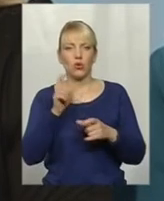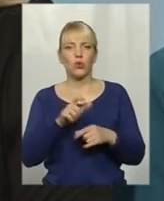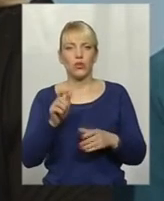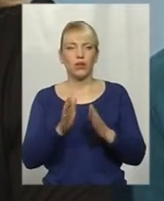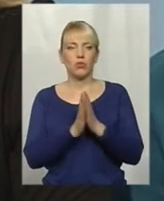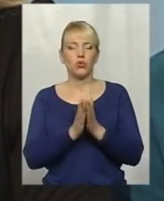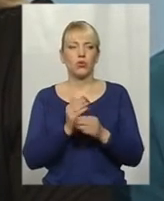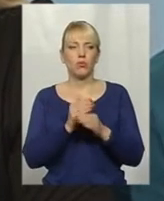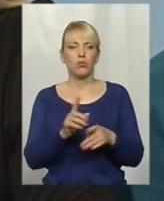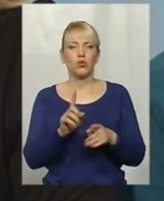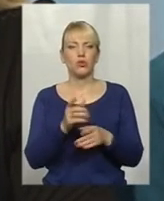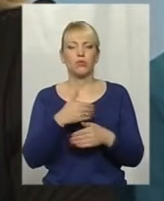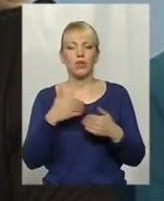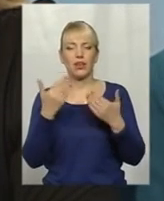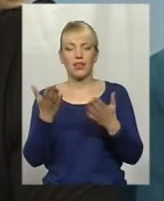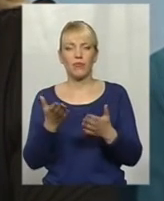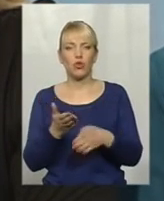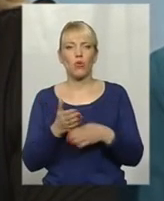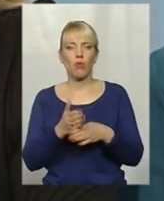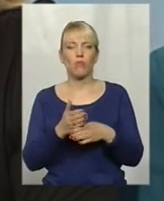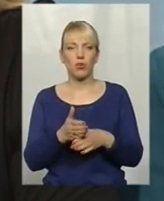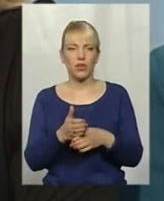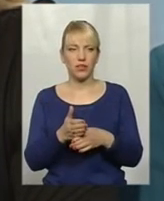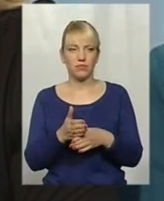в тому, щоб ми їм допомогли